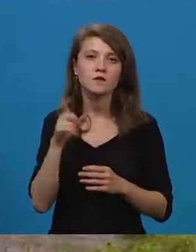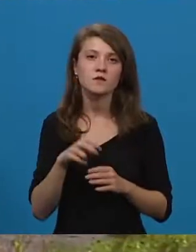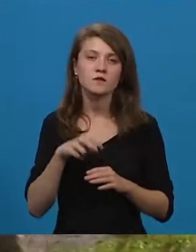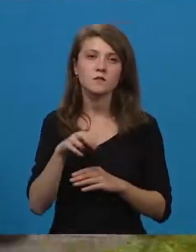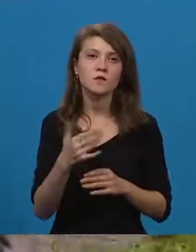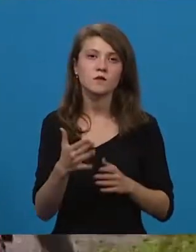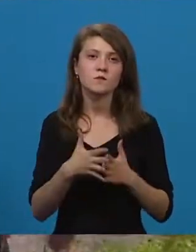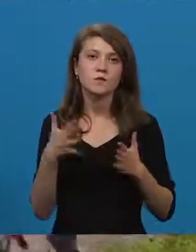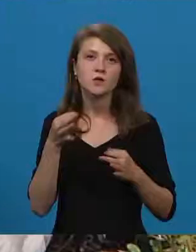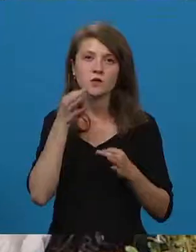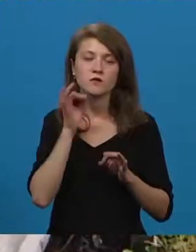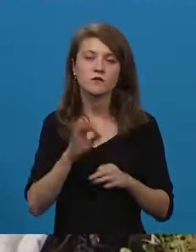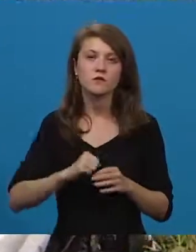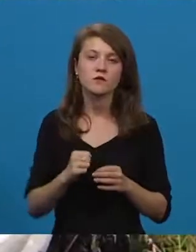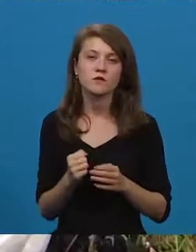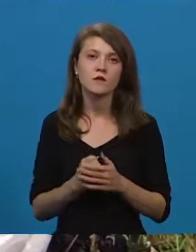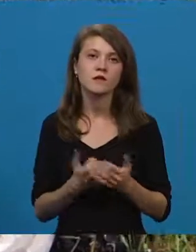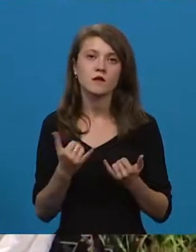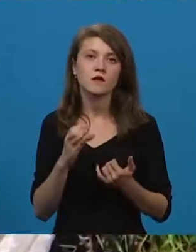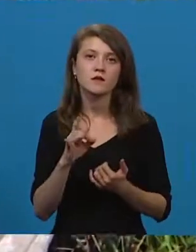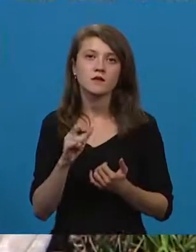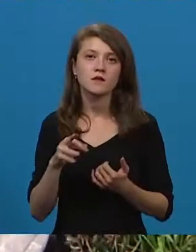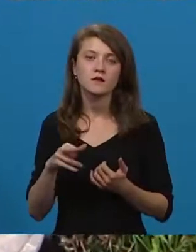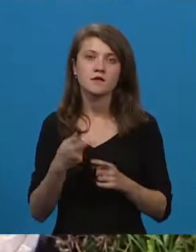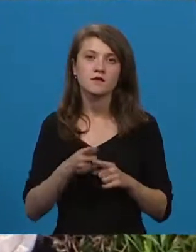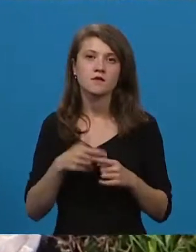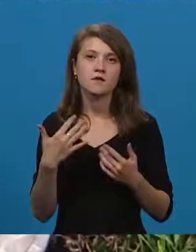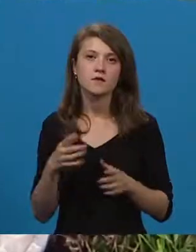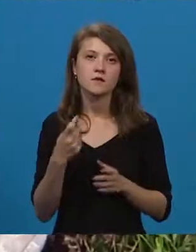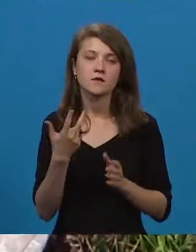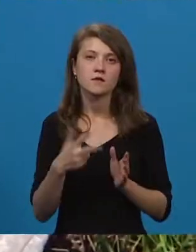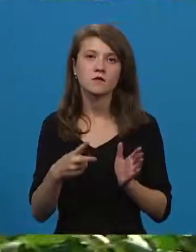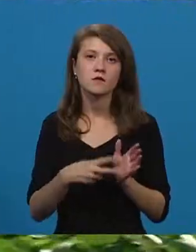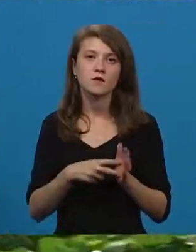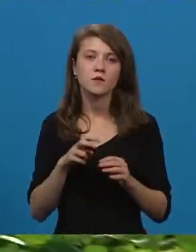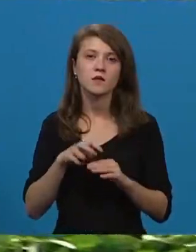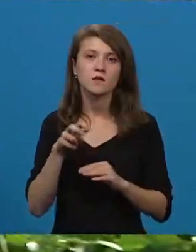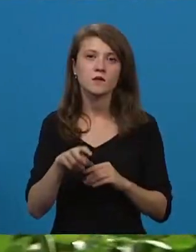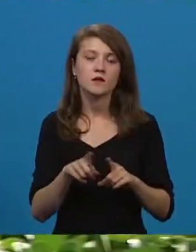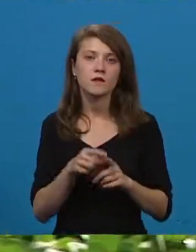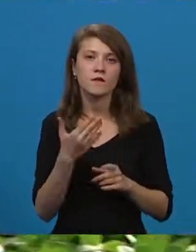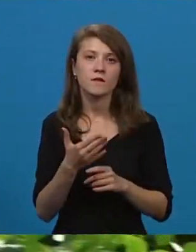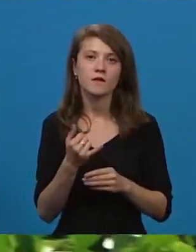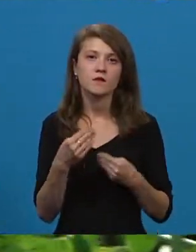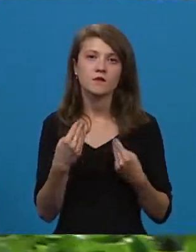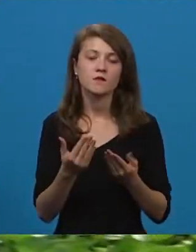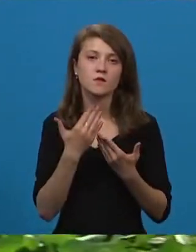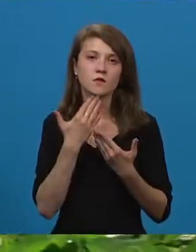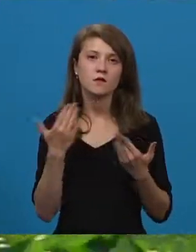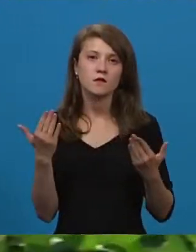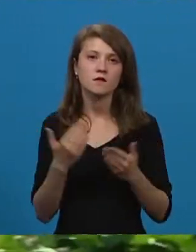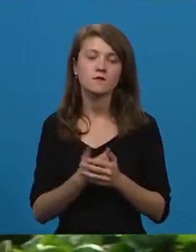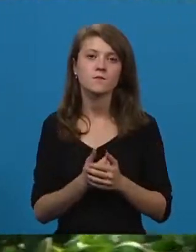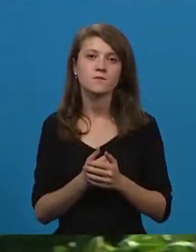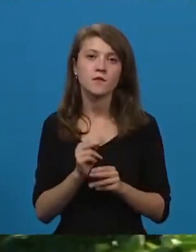їх більш досвідчені товариші. Для Сергія Шулятецького це вже 137-й стрибок. Такі, як він, і дають останні настанови